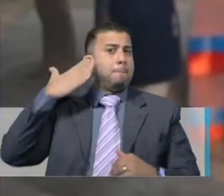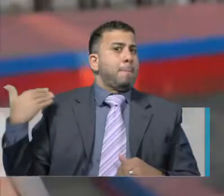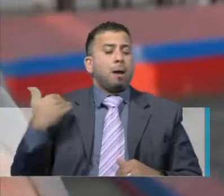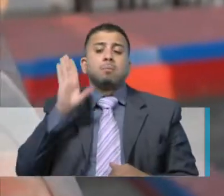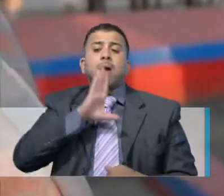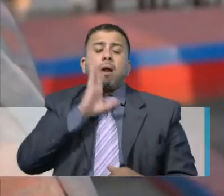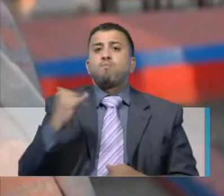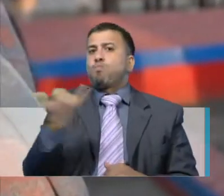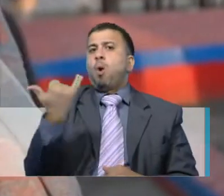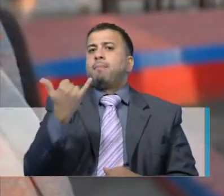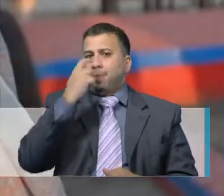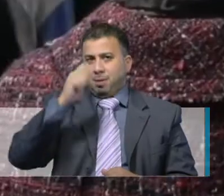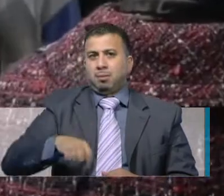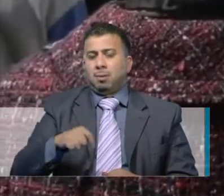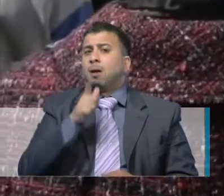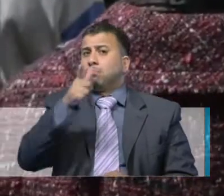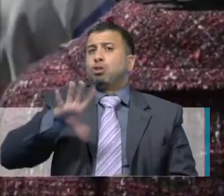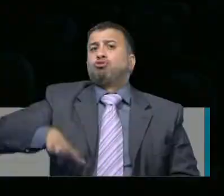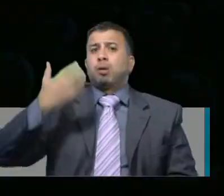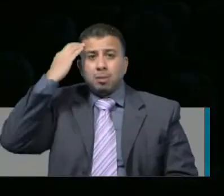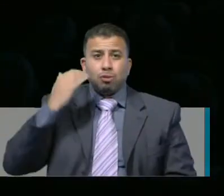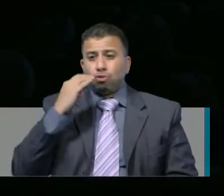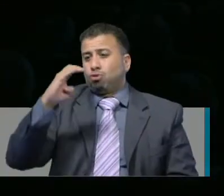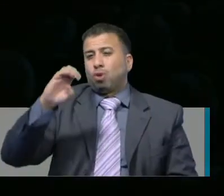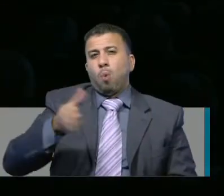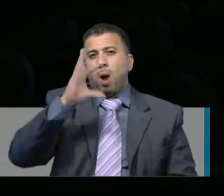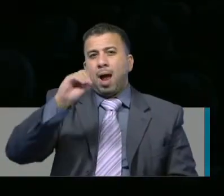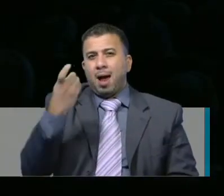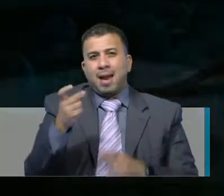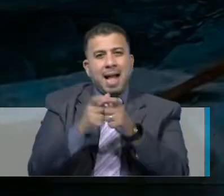وتعليمها. كما تطرقت سمو الشيخة جواهر بنت محمد